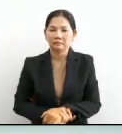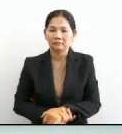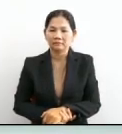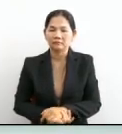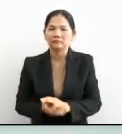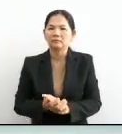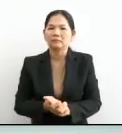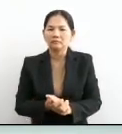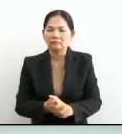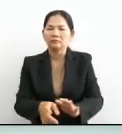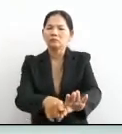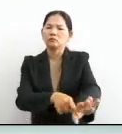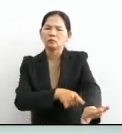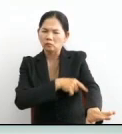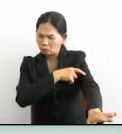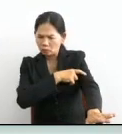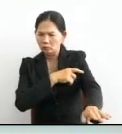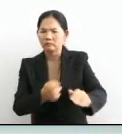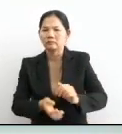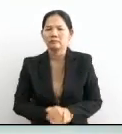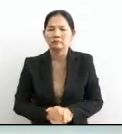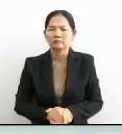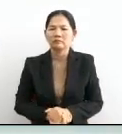ơi bàn dù